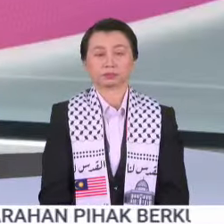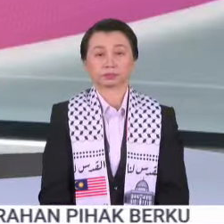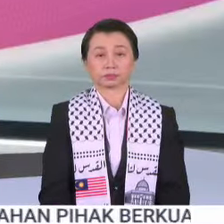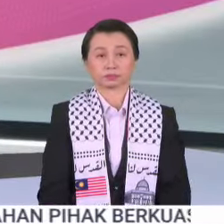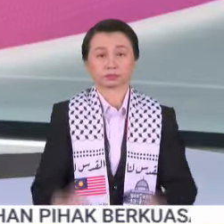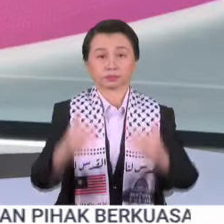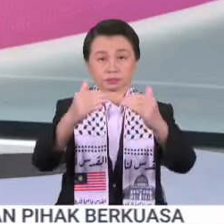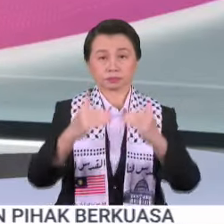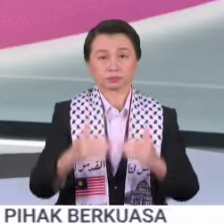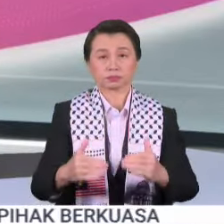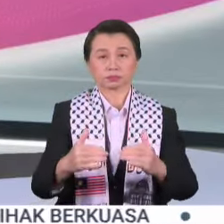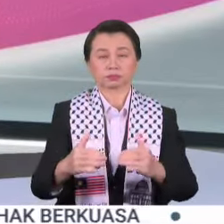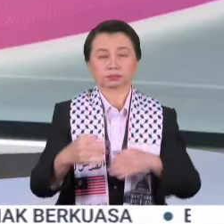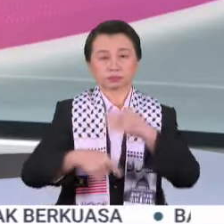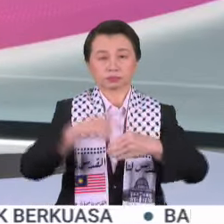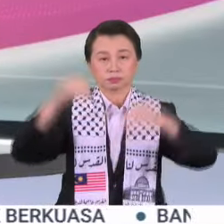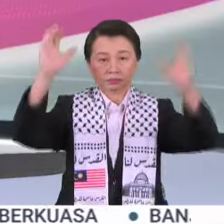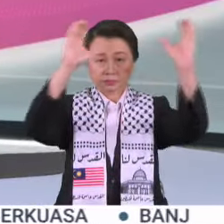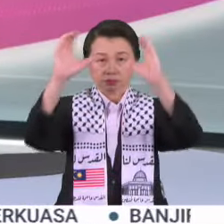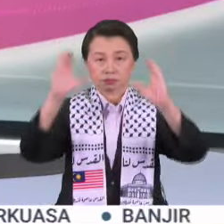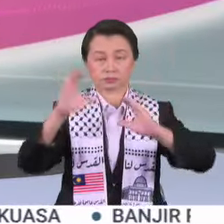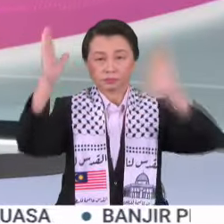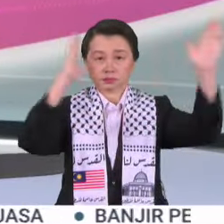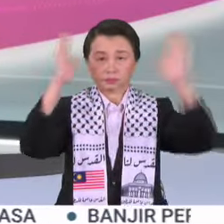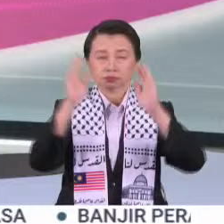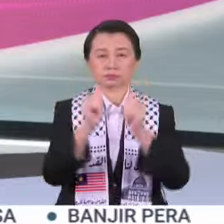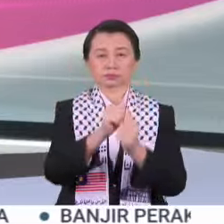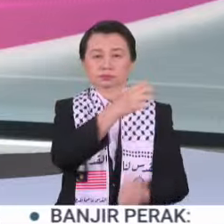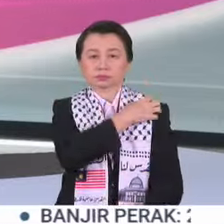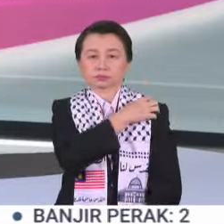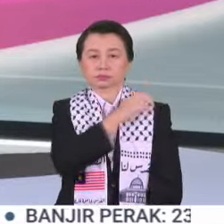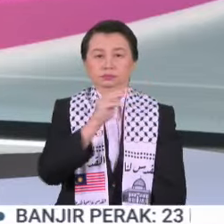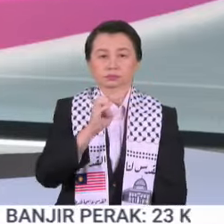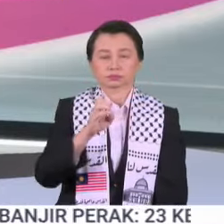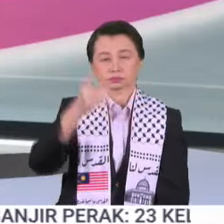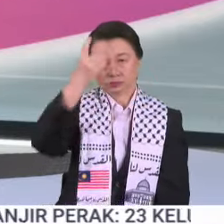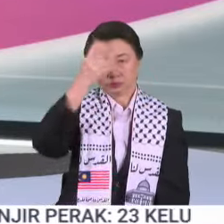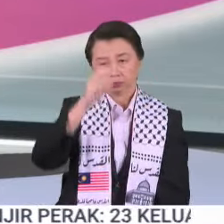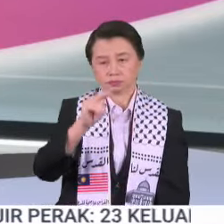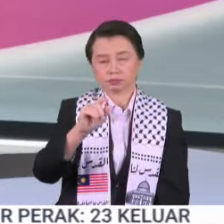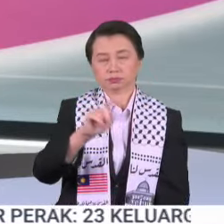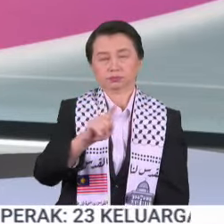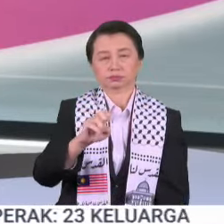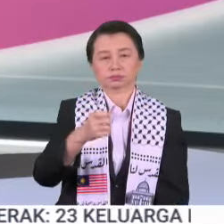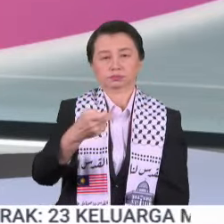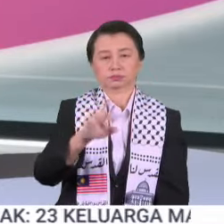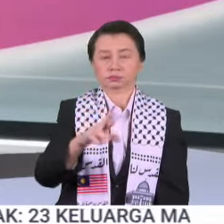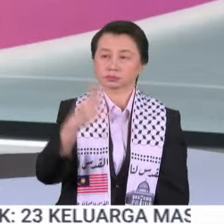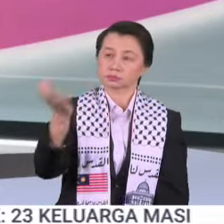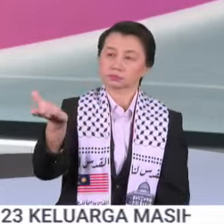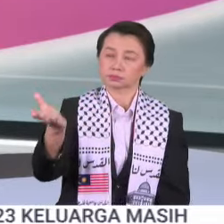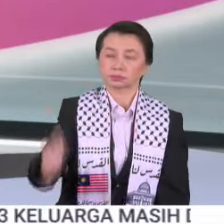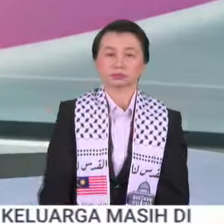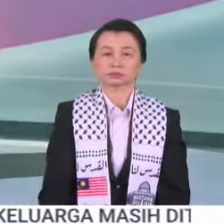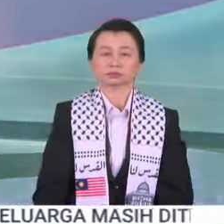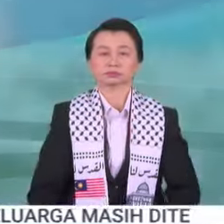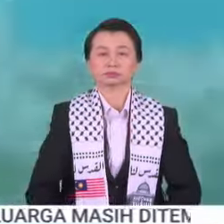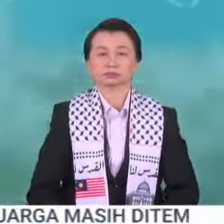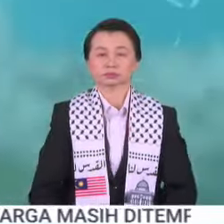Baik, seterusnya kita ikuti perkembangan cuaca seluruh negara bersama Pegawai Met Malaysia Dr. Nazihah Syamin Sabri.